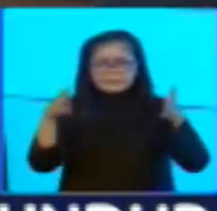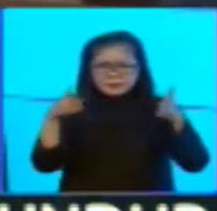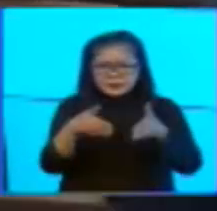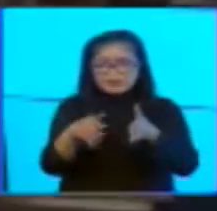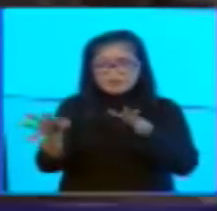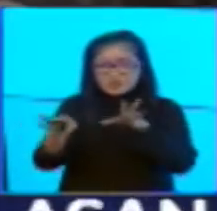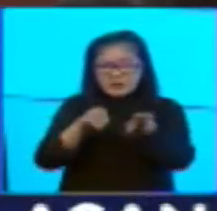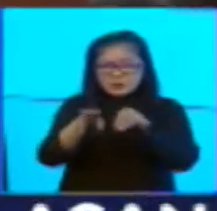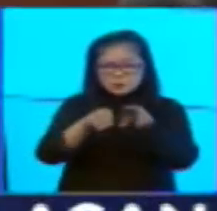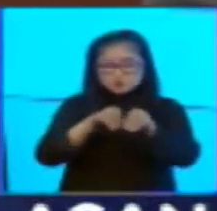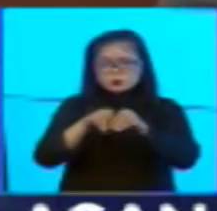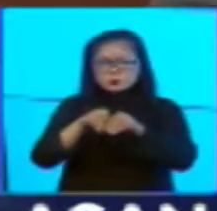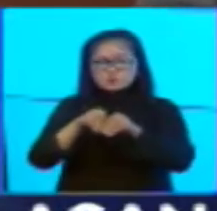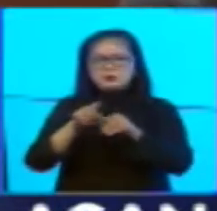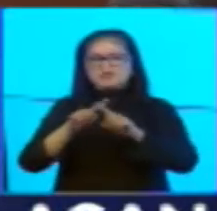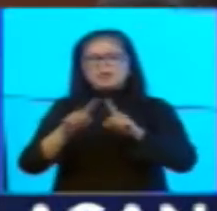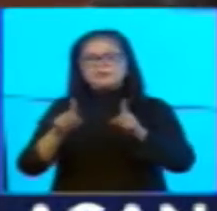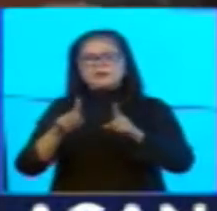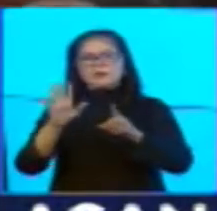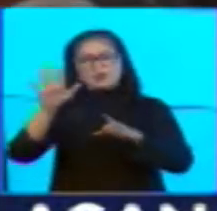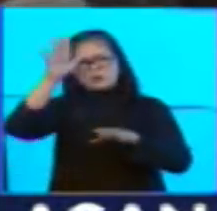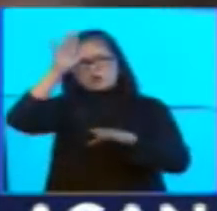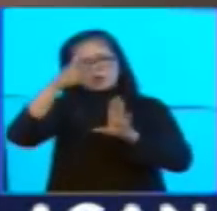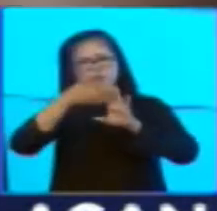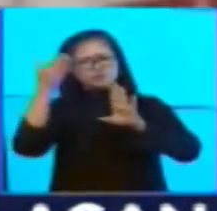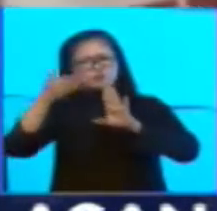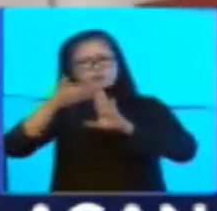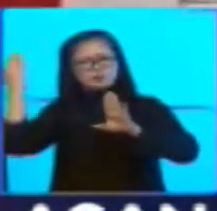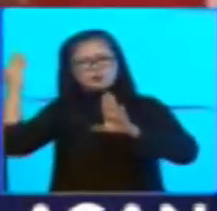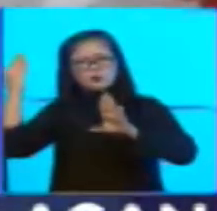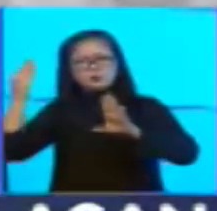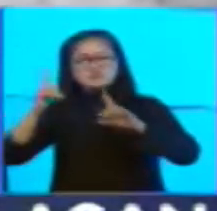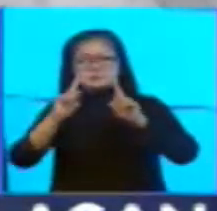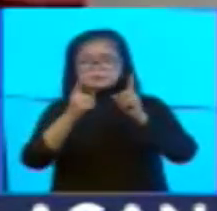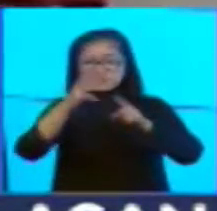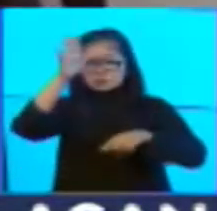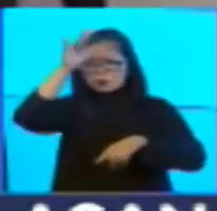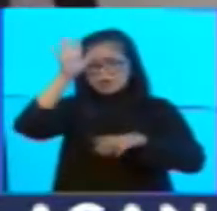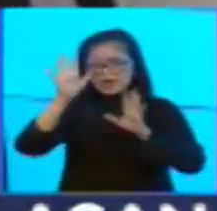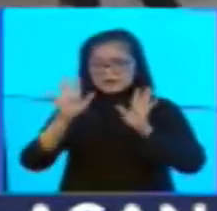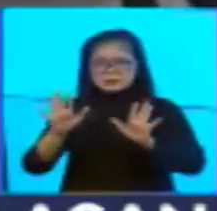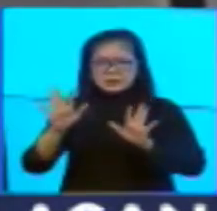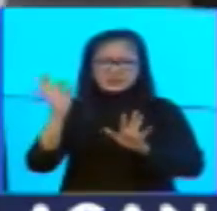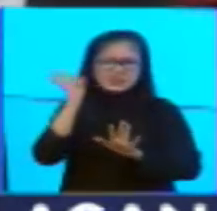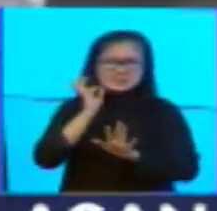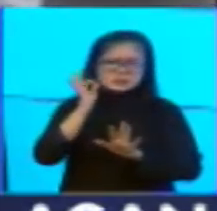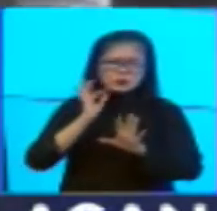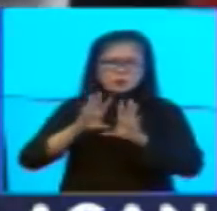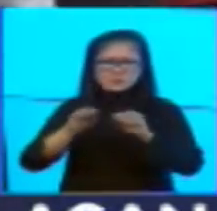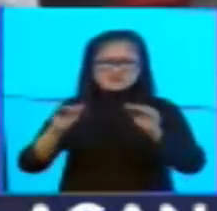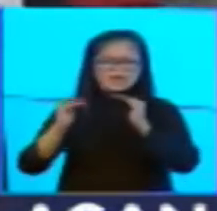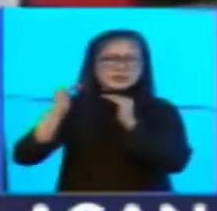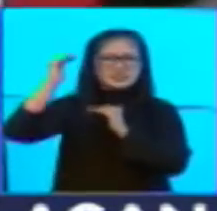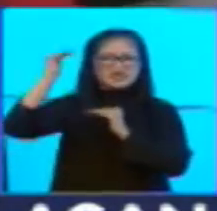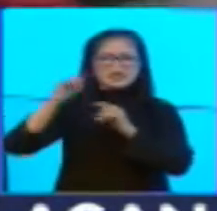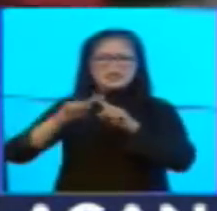hanya menyisakan belasan orang saja. Tingginya resiko pekerjaan serta insentif senilai Rp100.000 yang tak